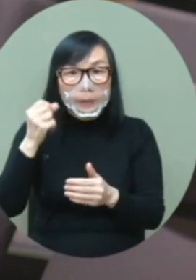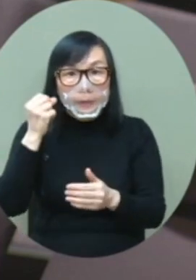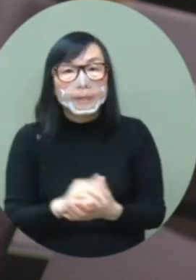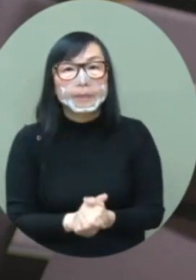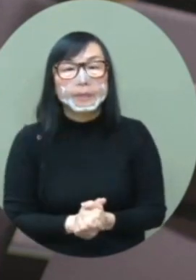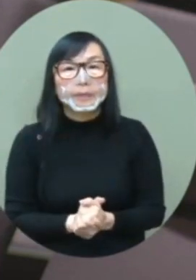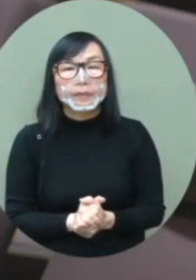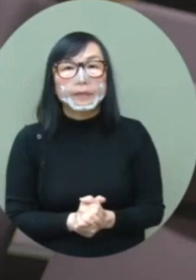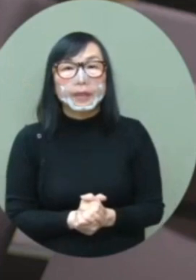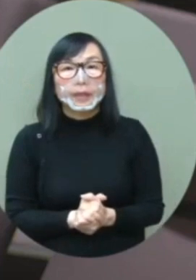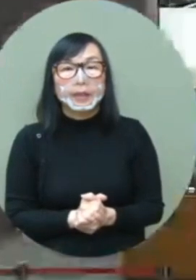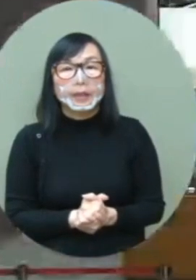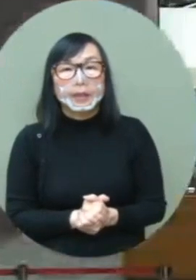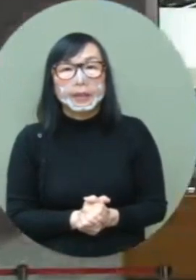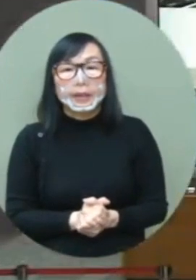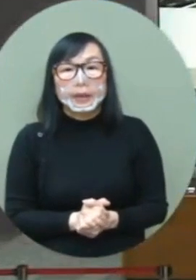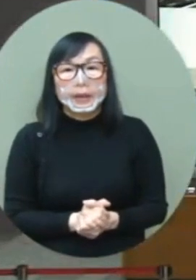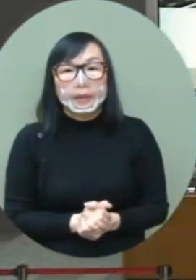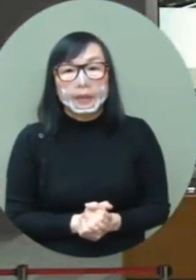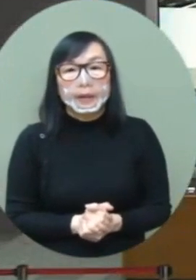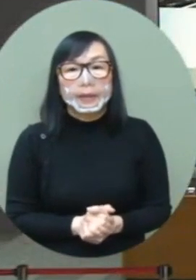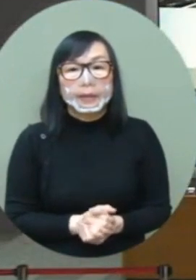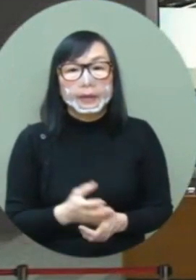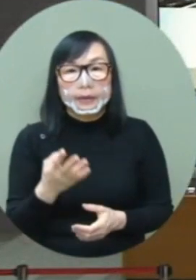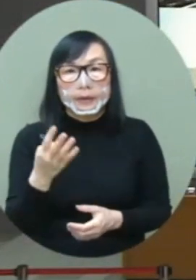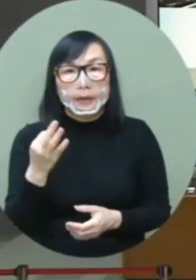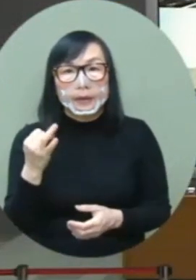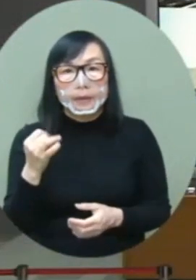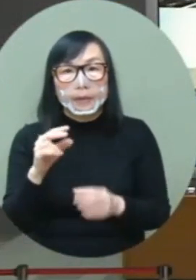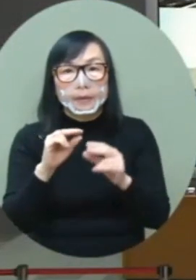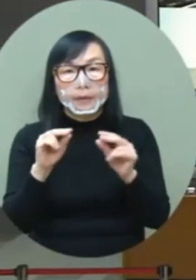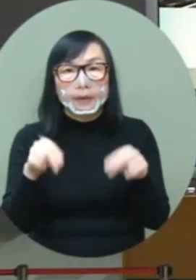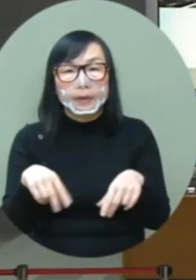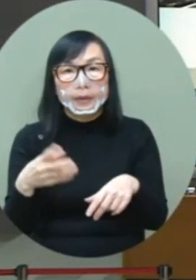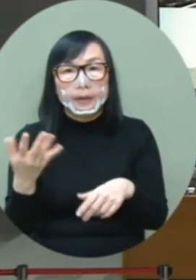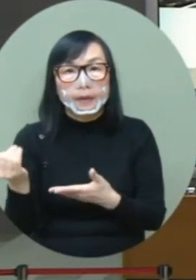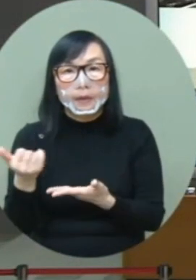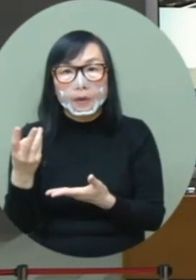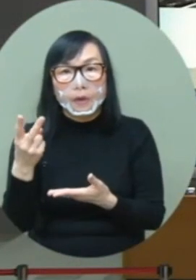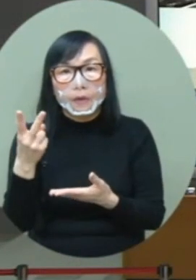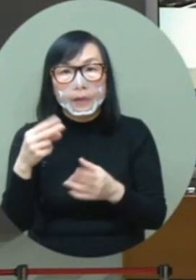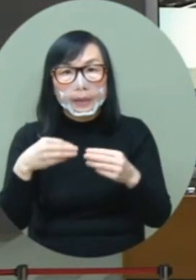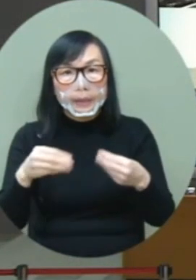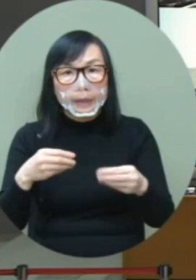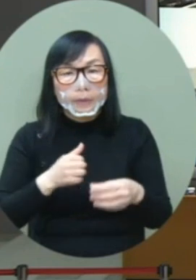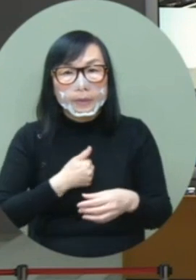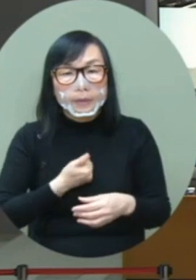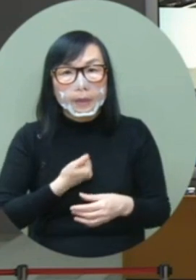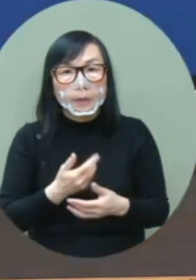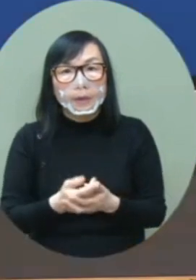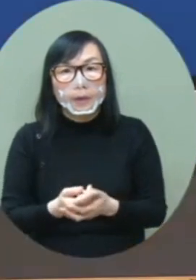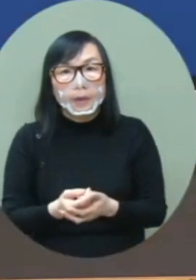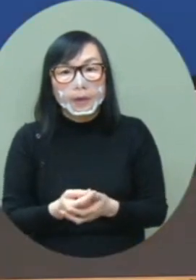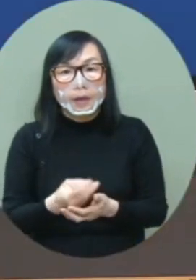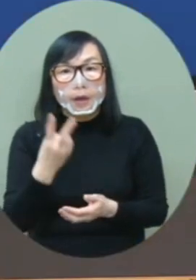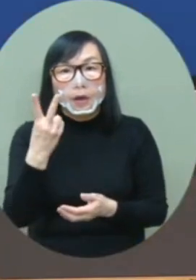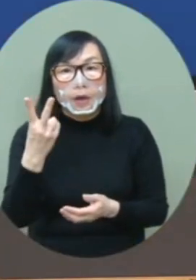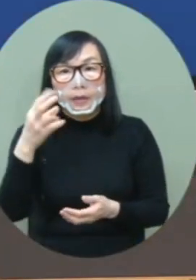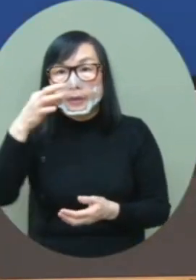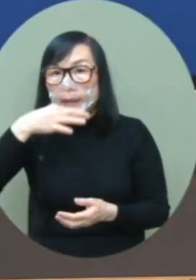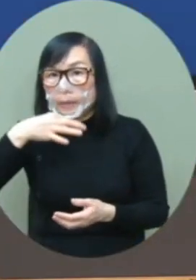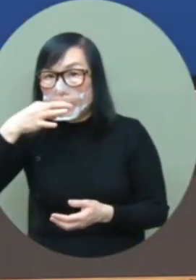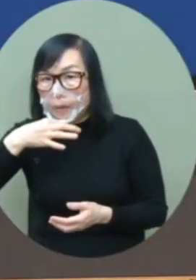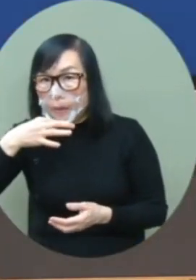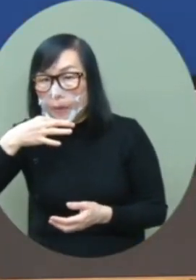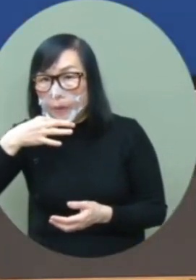嘅改變咧？ 幾條問題咧，就一陣間請兩位教授講講，即係兩隻藥物口